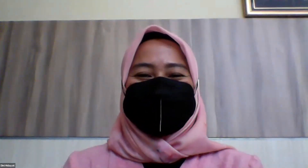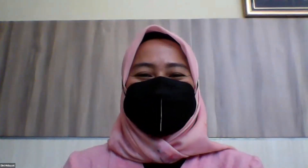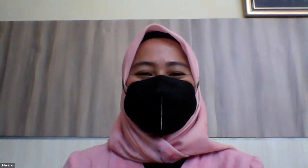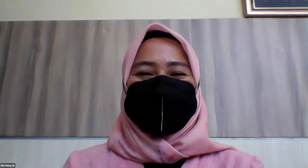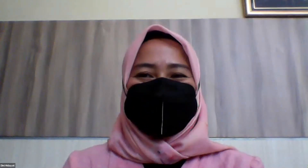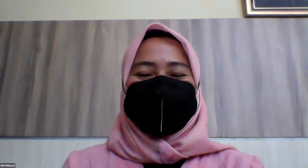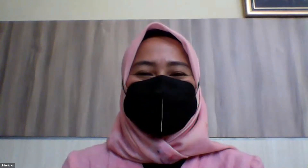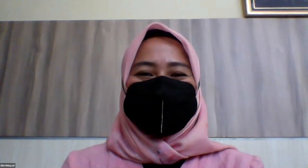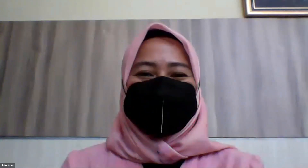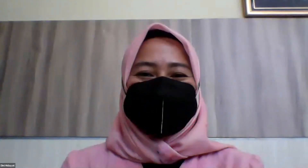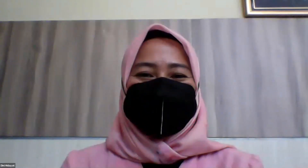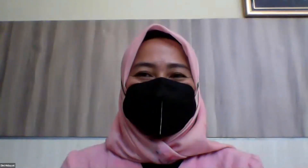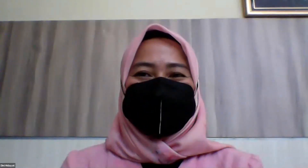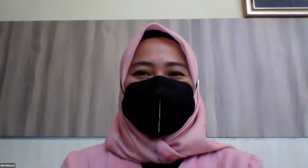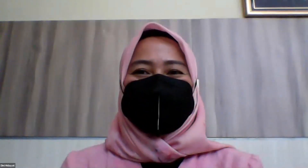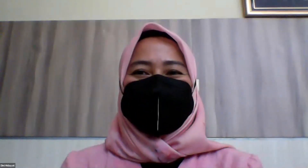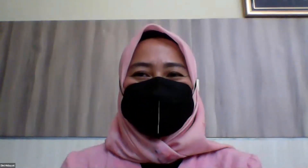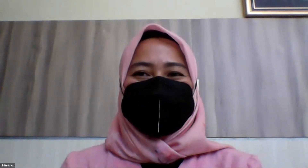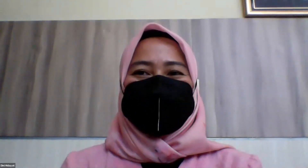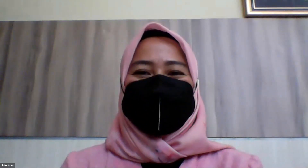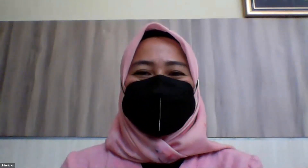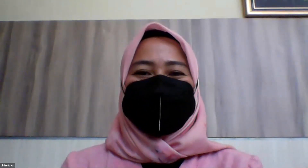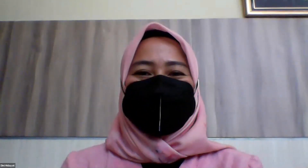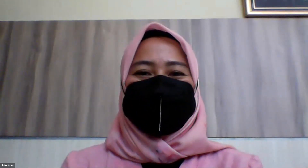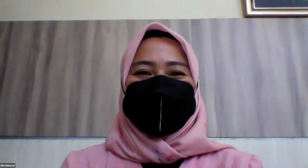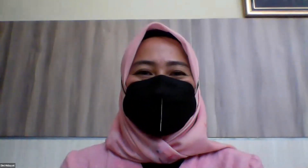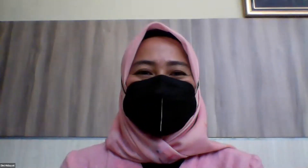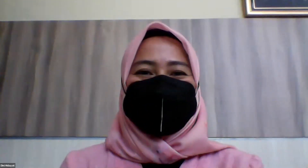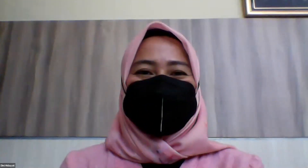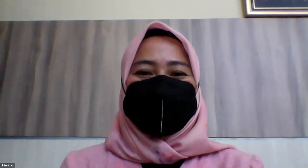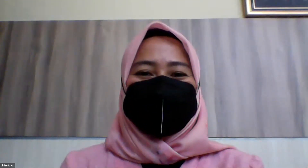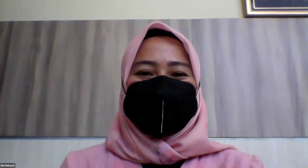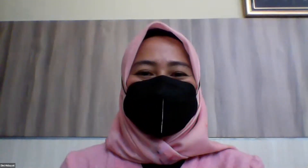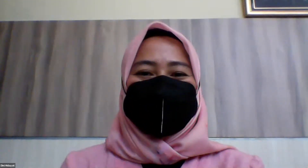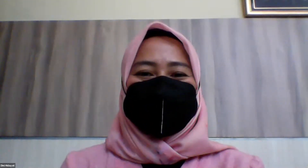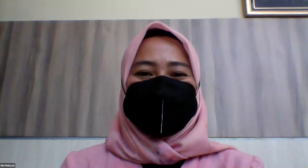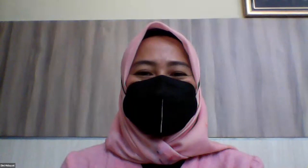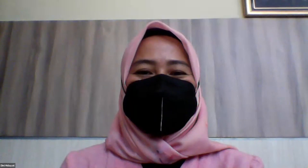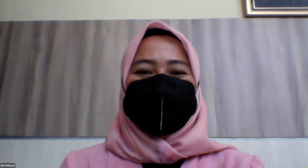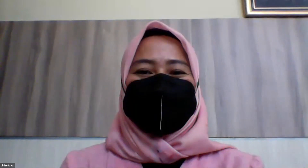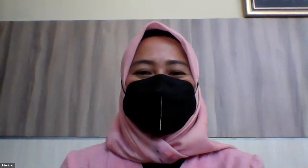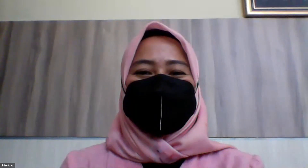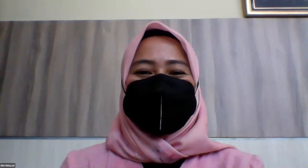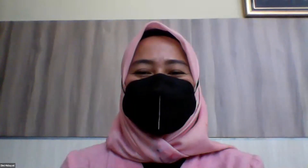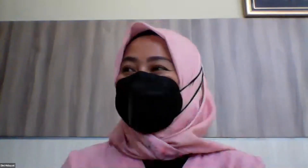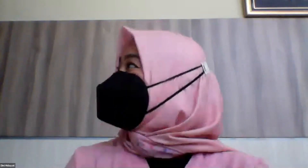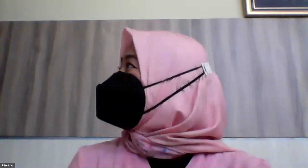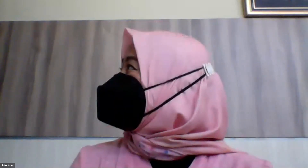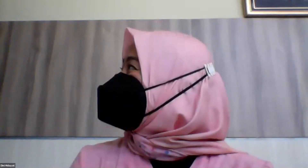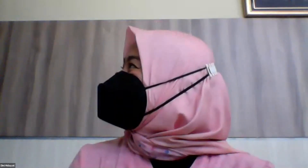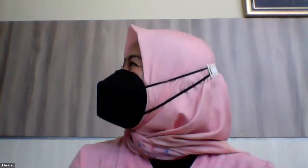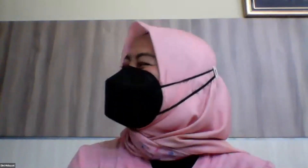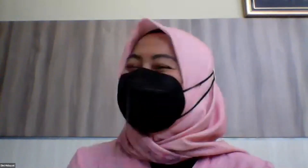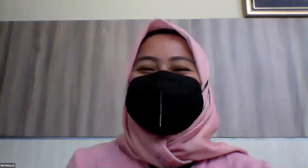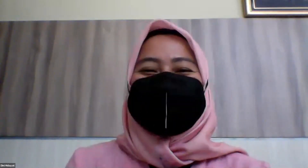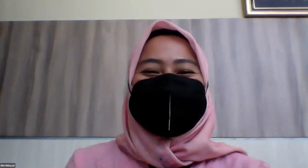kami sangat berterima kasih, sangat senang mendapatkan ilmu pencerahan dari Dokter Dini